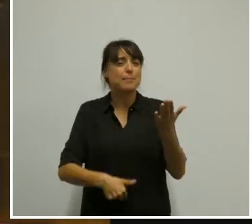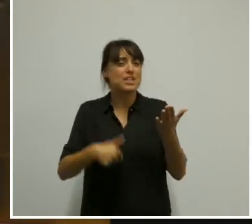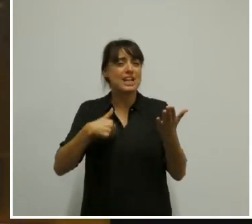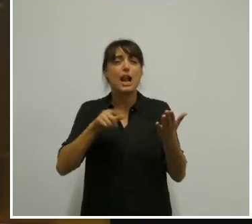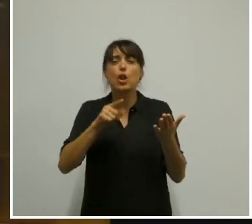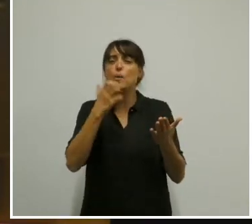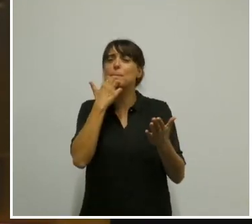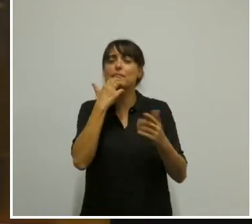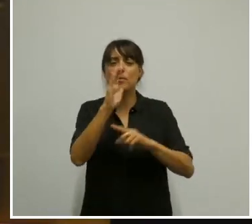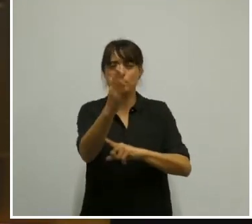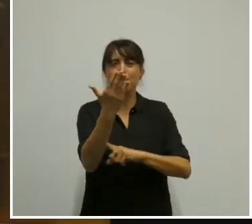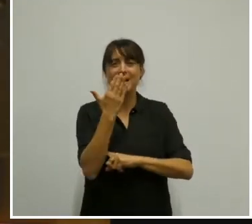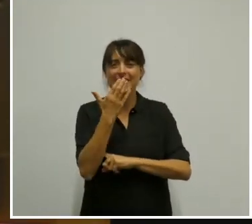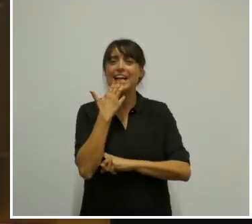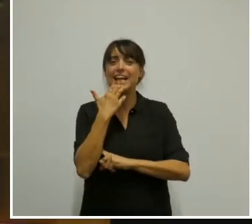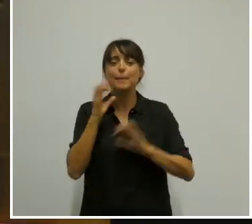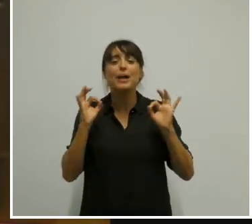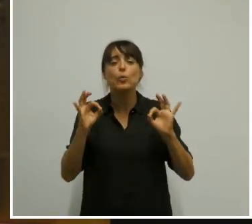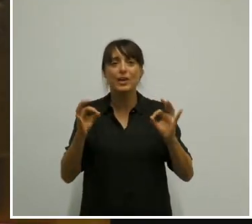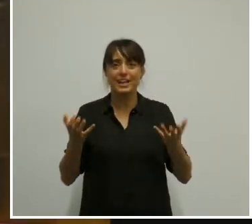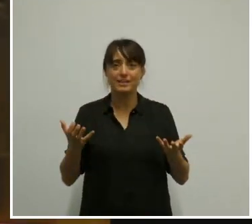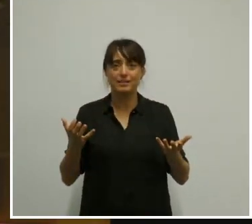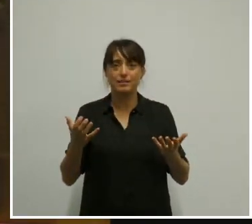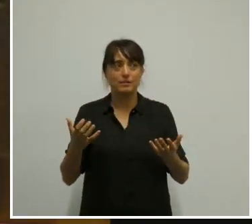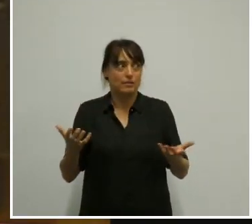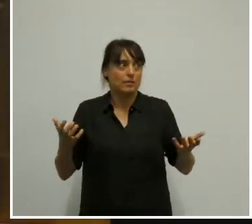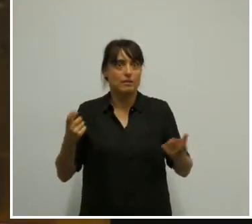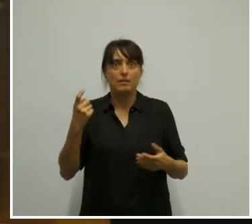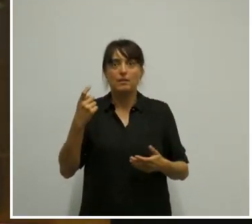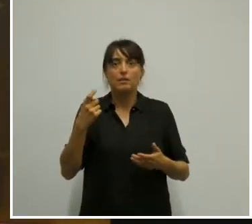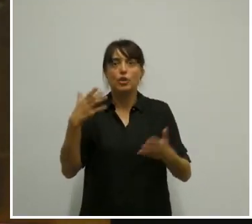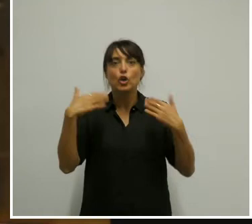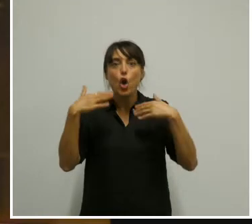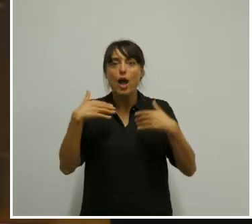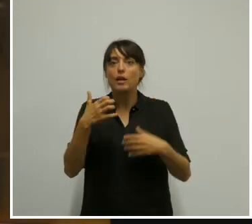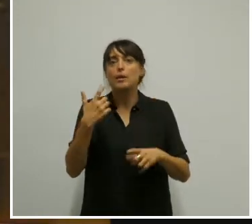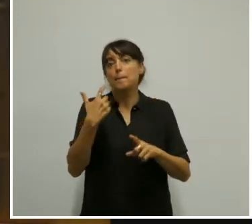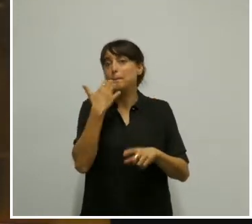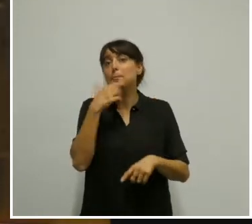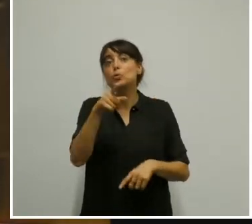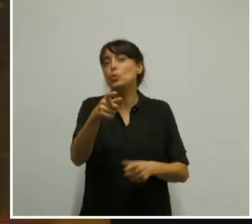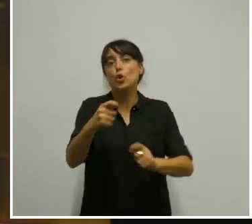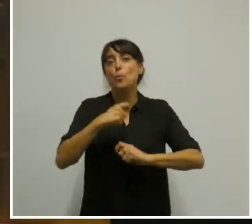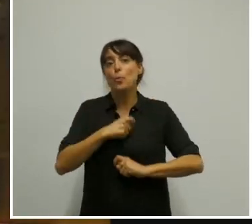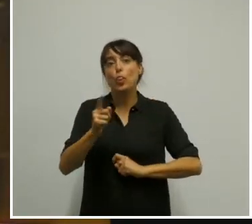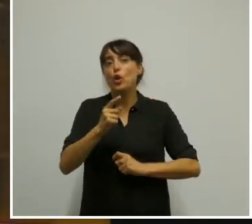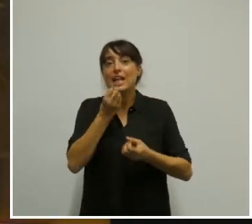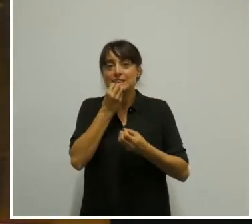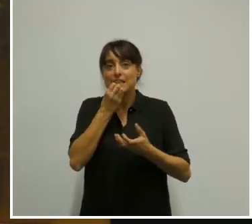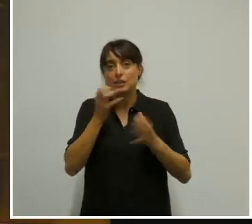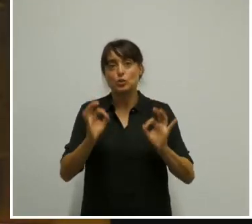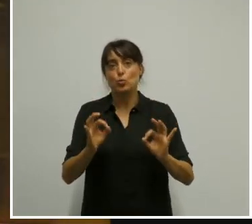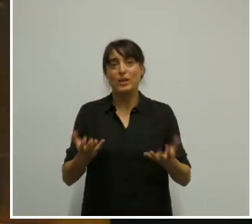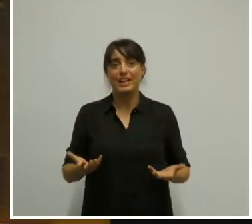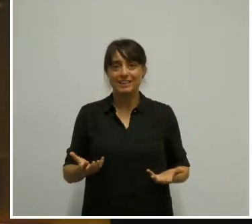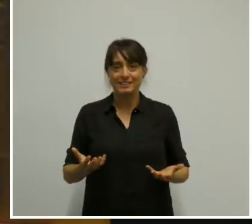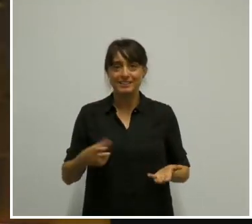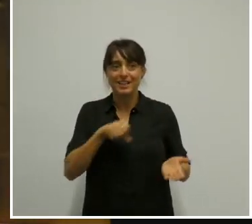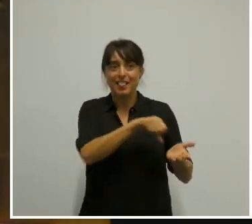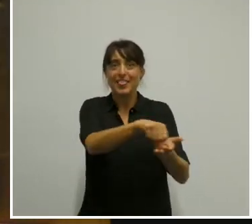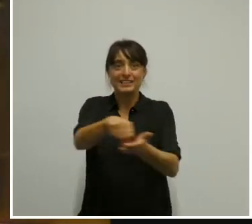sigui, exemples concrets. Però no tenim exemples concrets com, per exemple, tampoc ens dones dades concretes de...